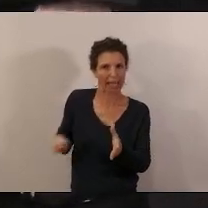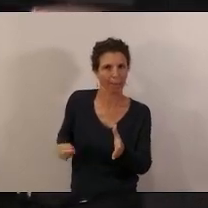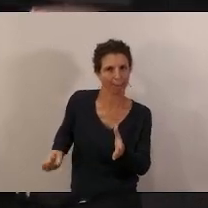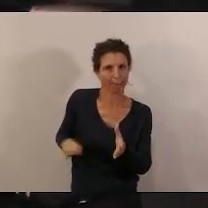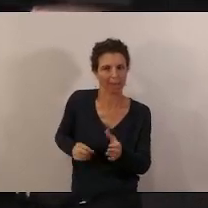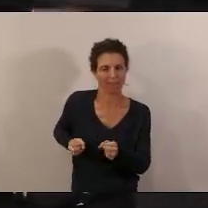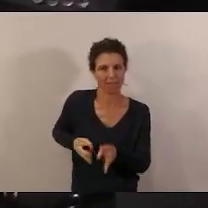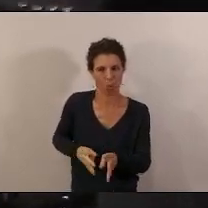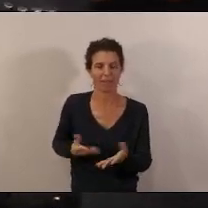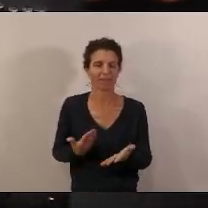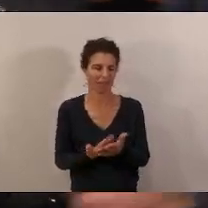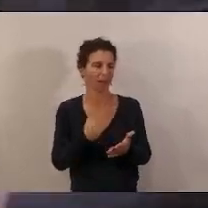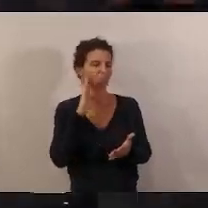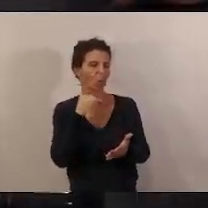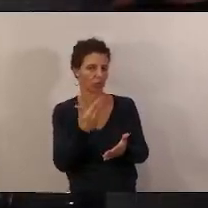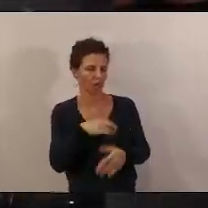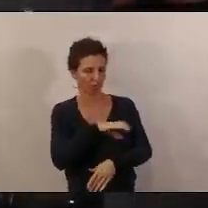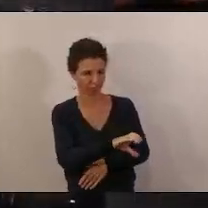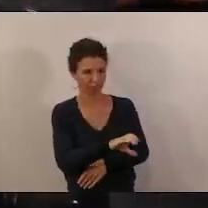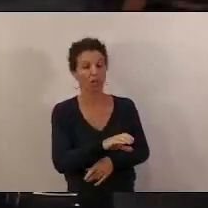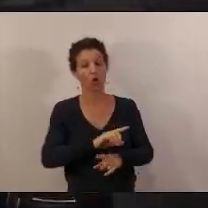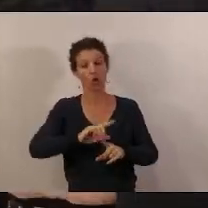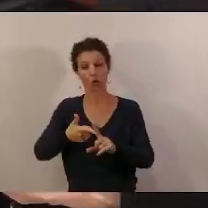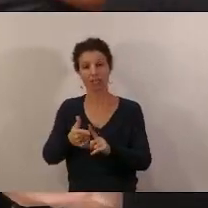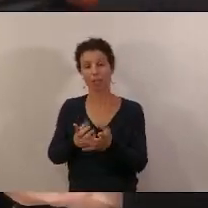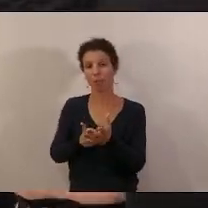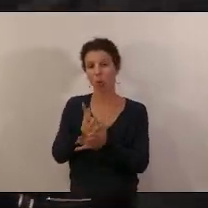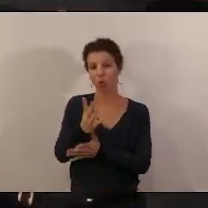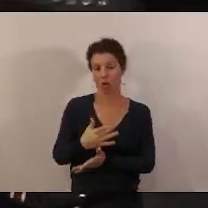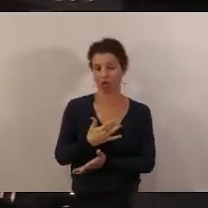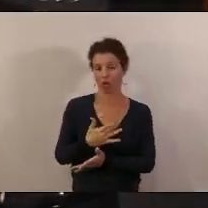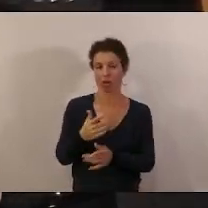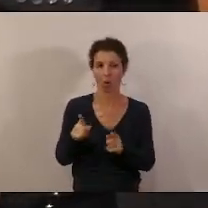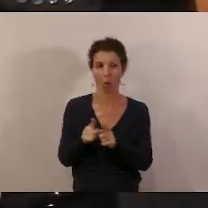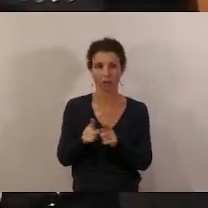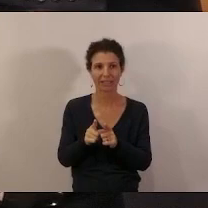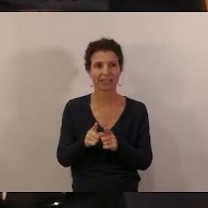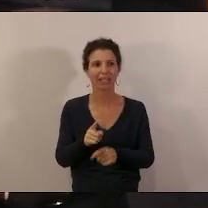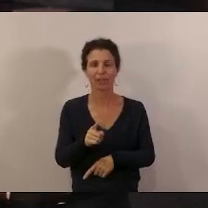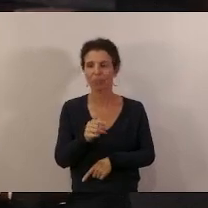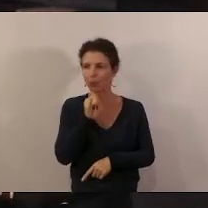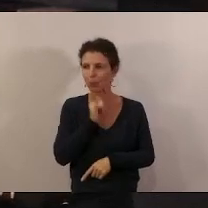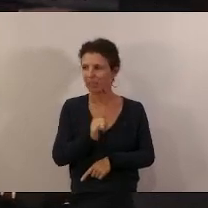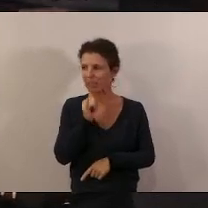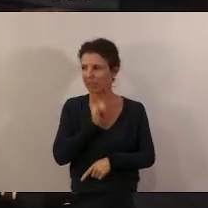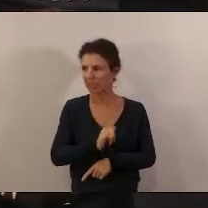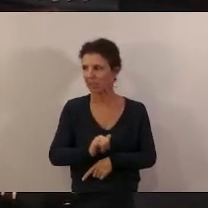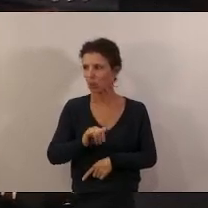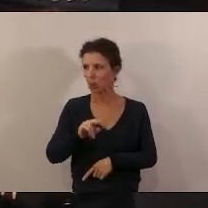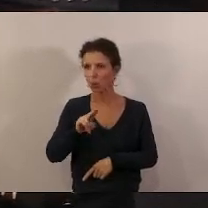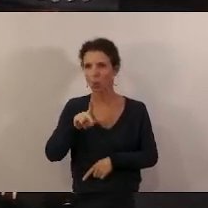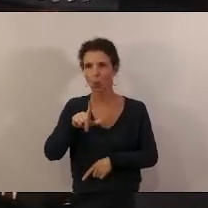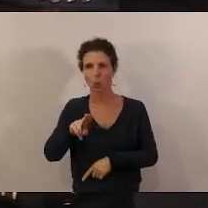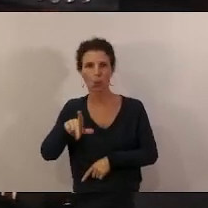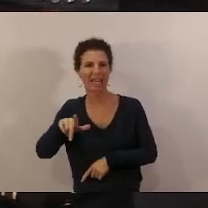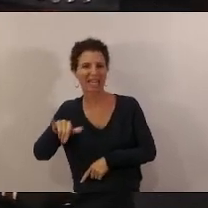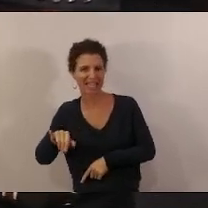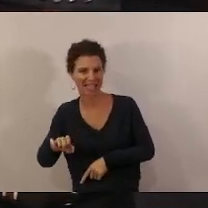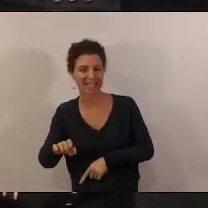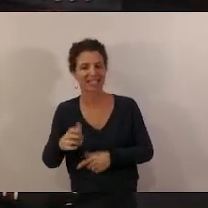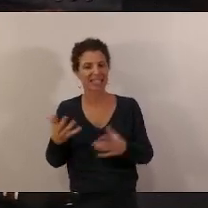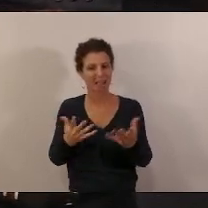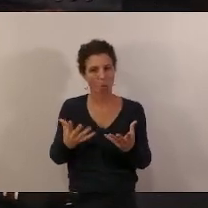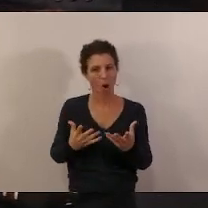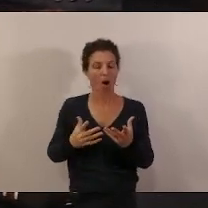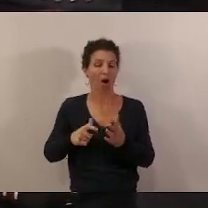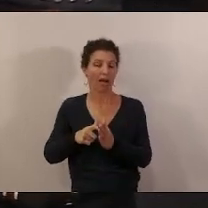76 500 euros. Et un autre projet très intéressant, qui est la petite Lily, Donc c'est l'aménagement d'un restaurant d'insertion qui